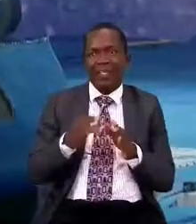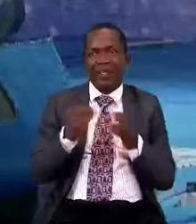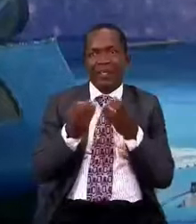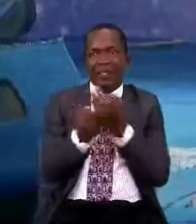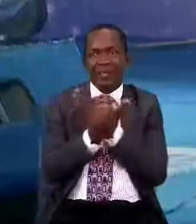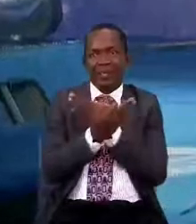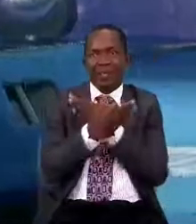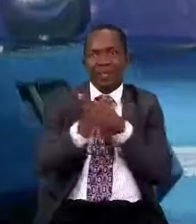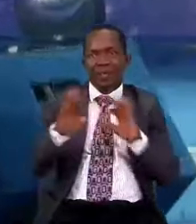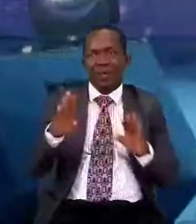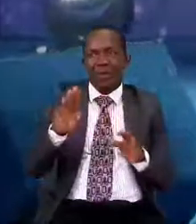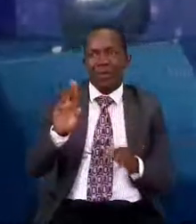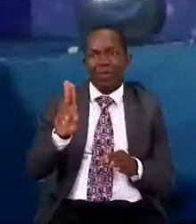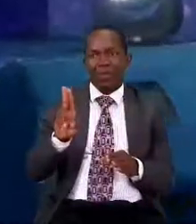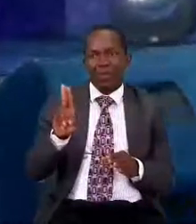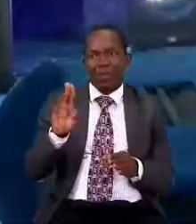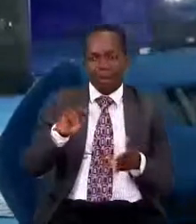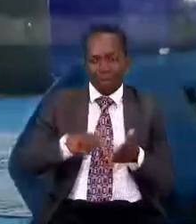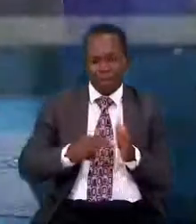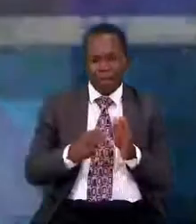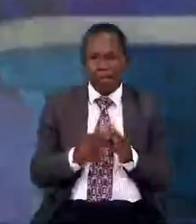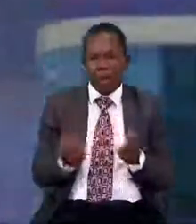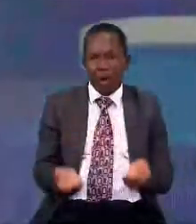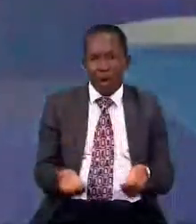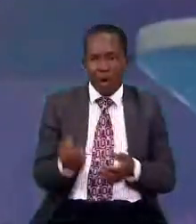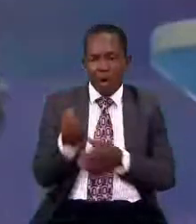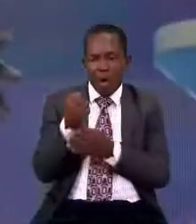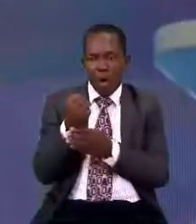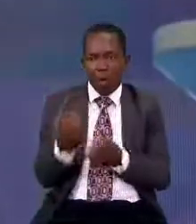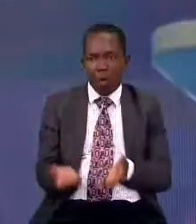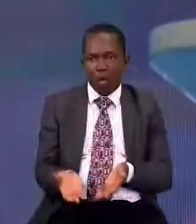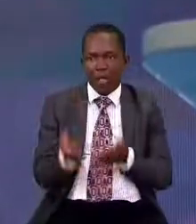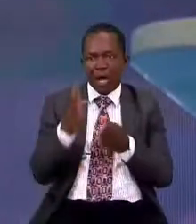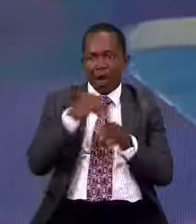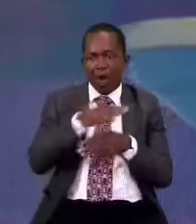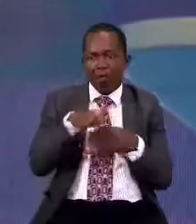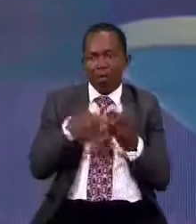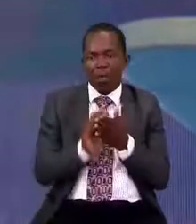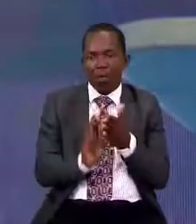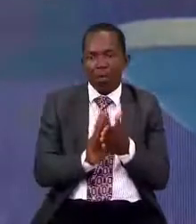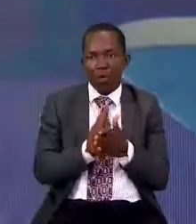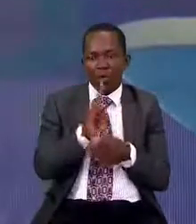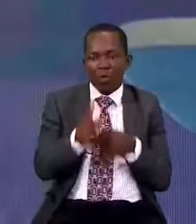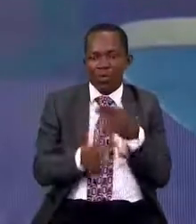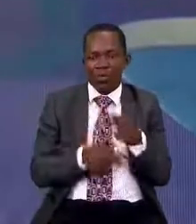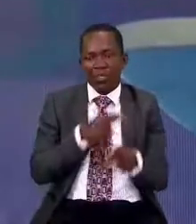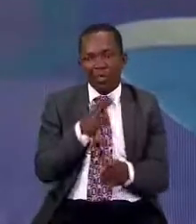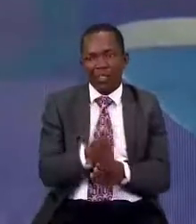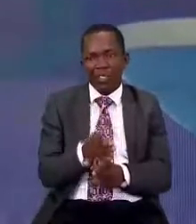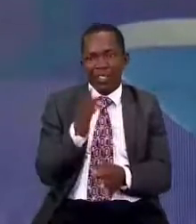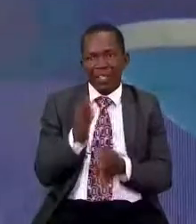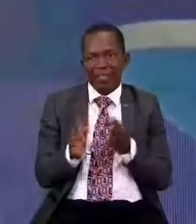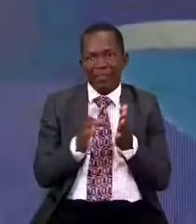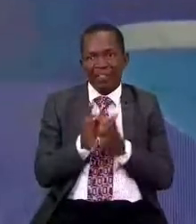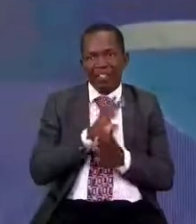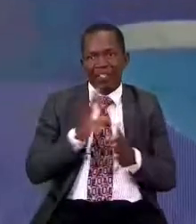c'est le soutien. C'est lui qui soutient tout l'univers. Dès que Jésus ôte sa main,